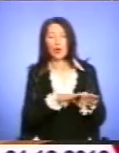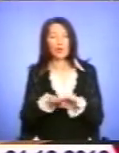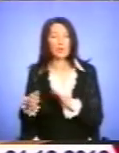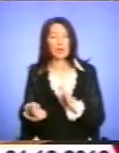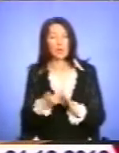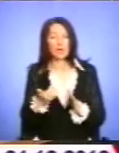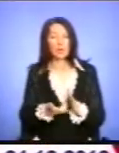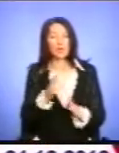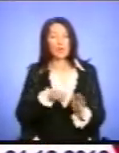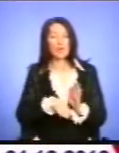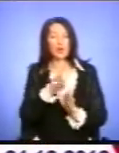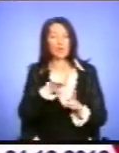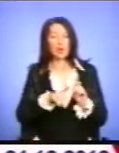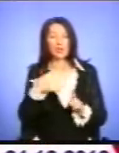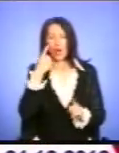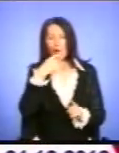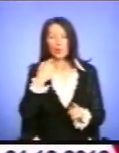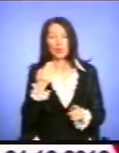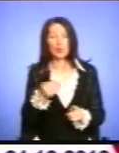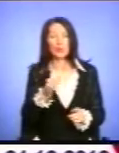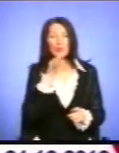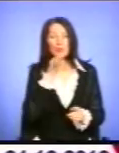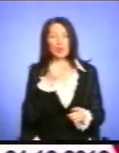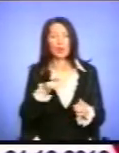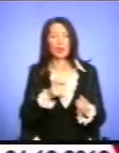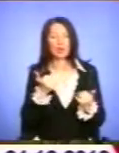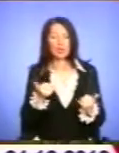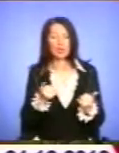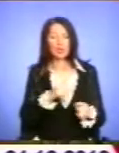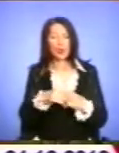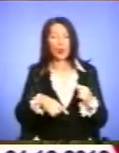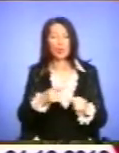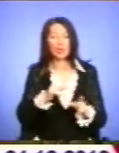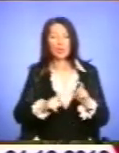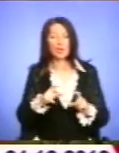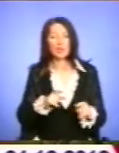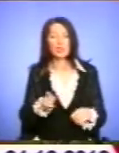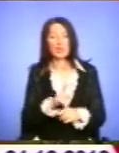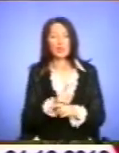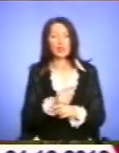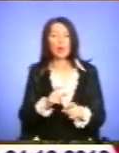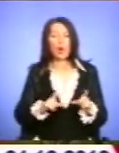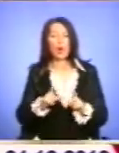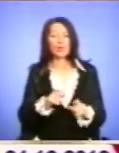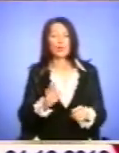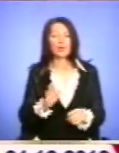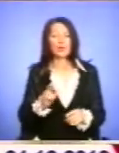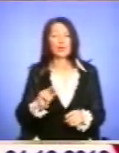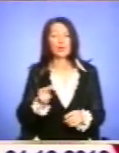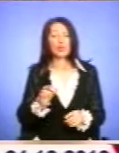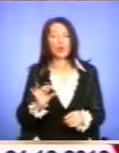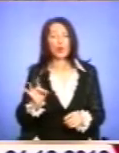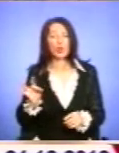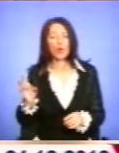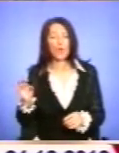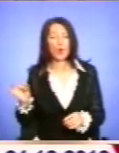Образ В'ячеслава Максимовича приваблює і теперішнє покоління. Студенти Тернопільського коледжу імені В'ячеслава Чорновола цікавляться біографією Чорновола